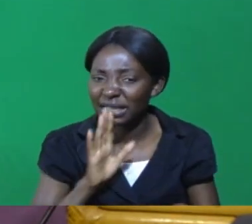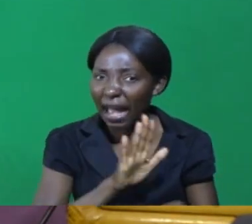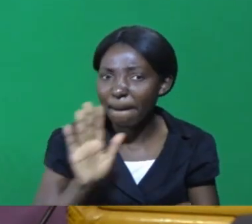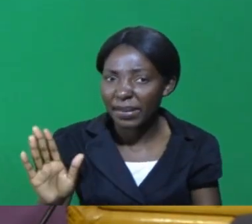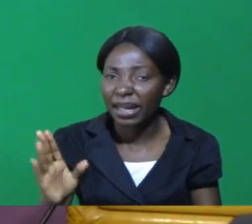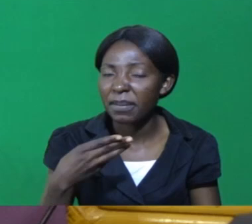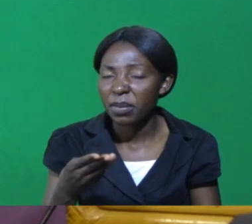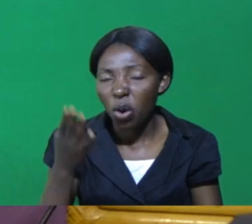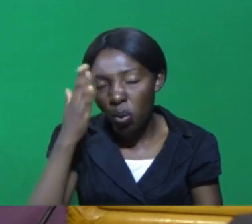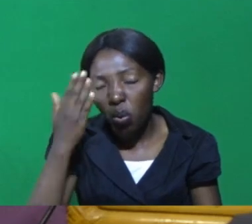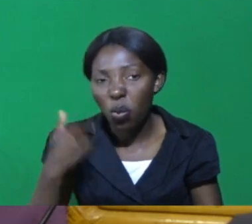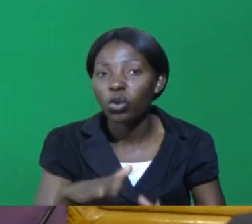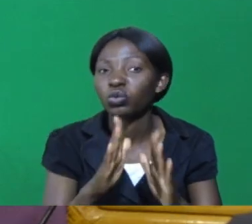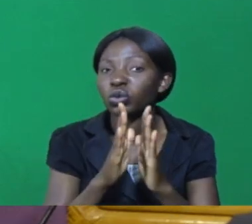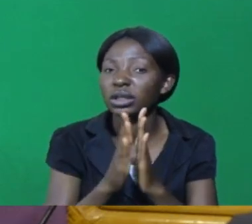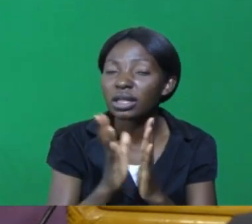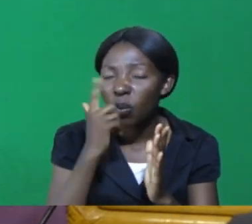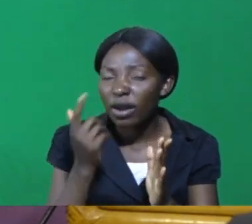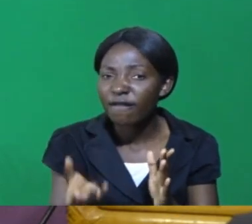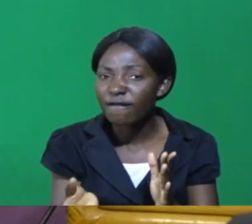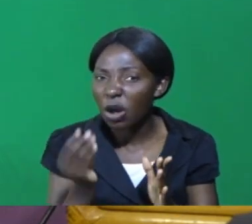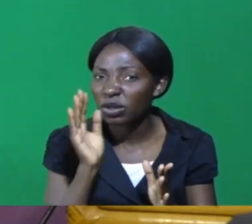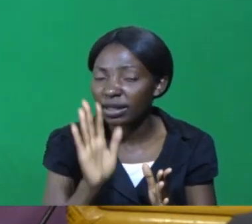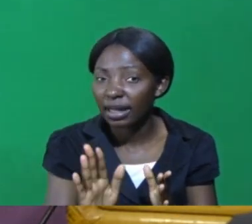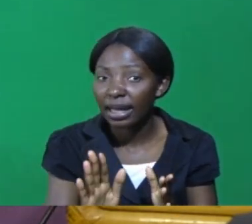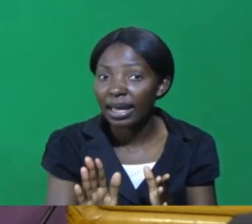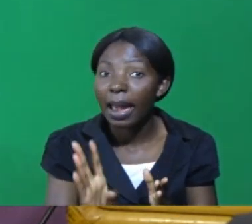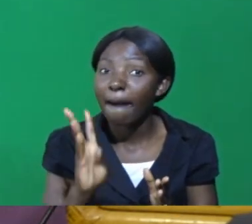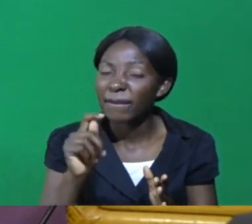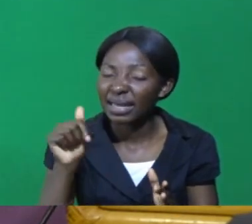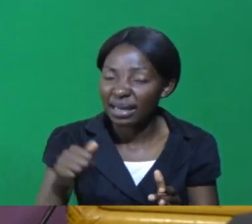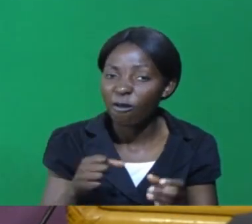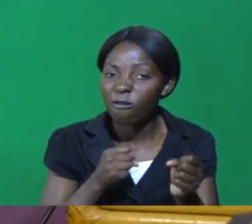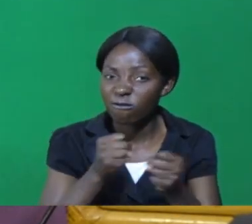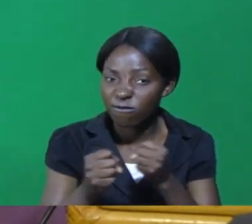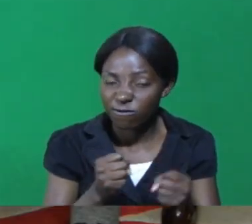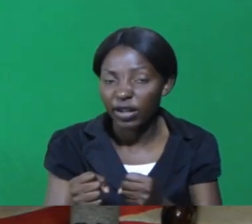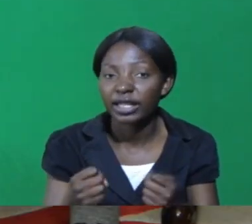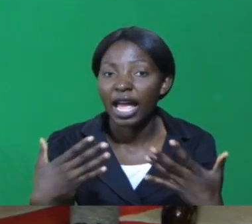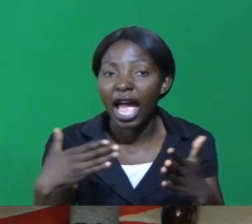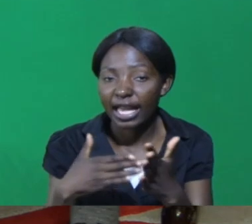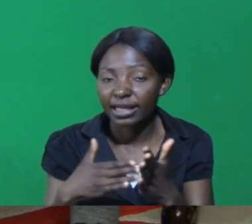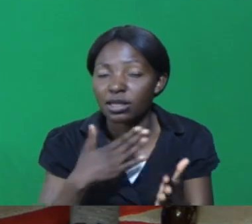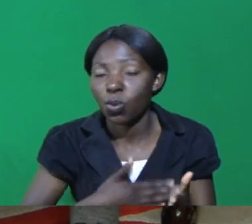pemaKristu. But achiwanikwa pakati pemaKristu kudaro, anenge achirwisana nezvinodiwa naMwari.